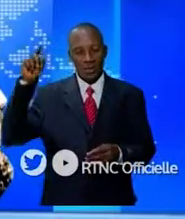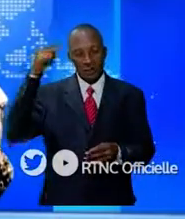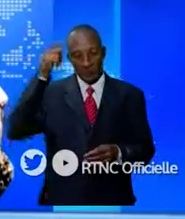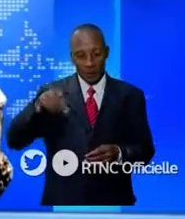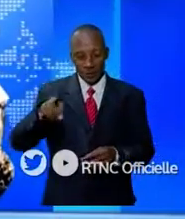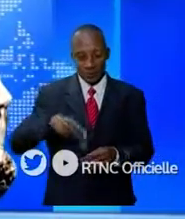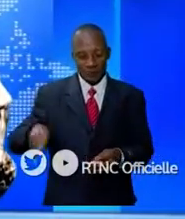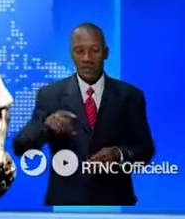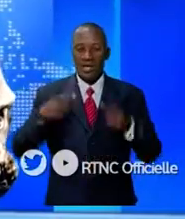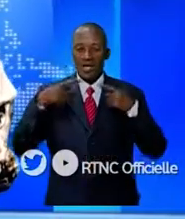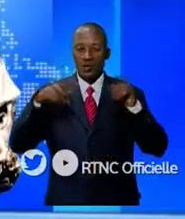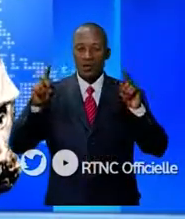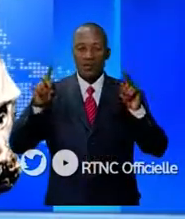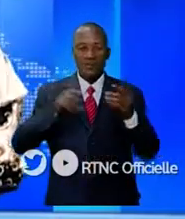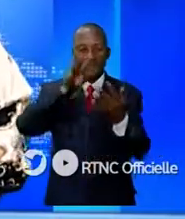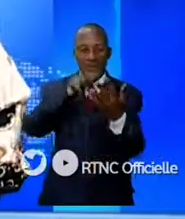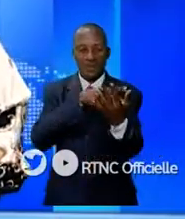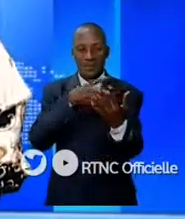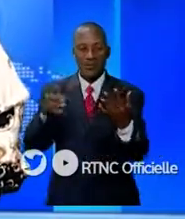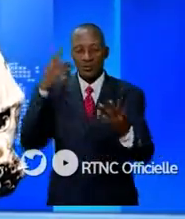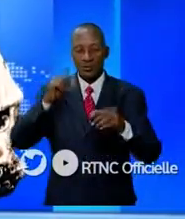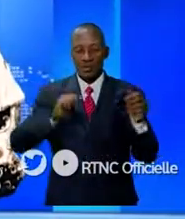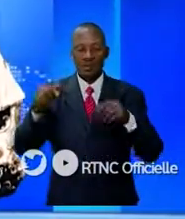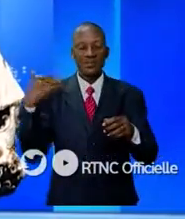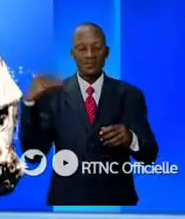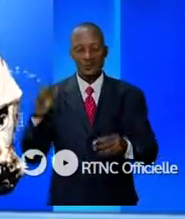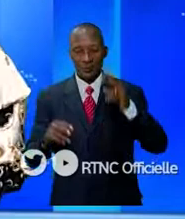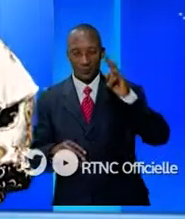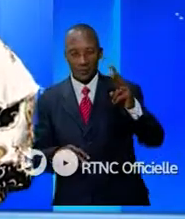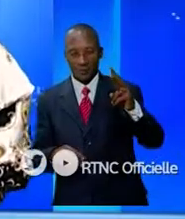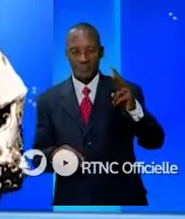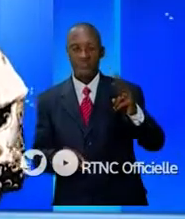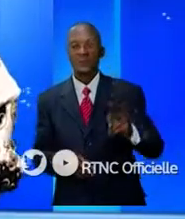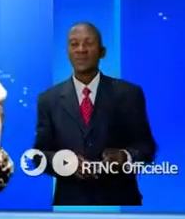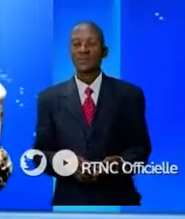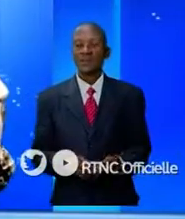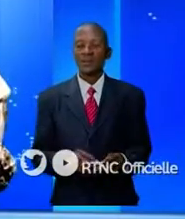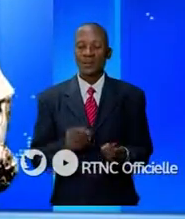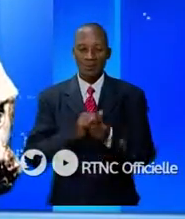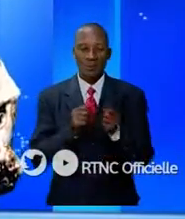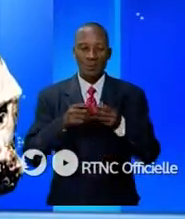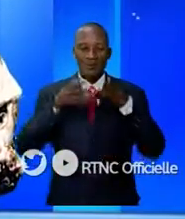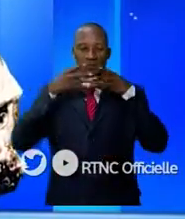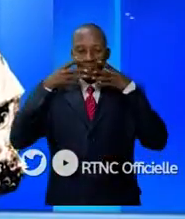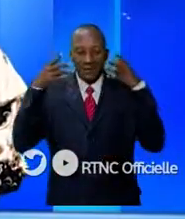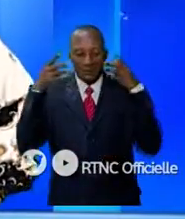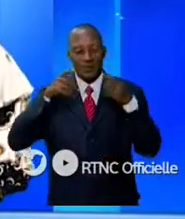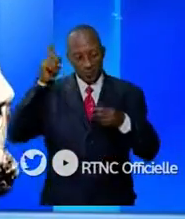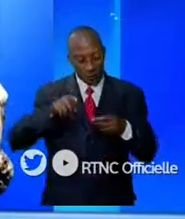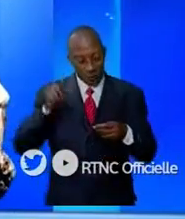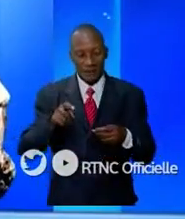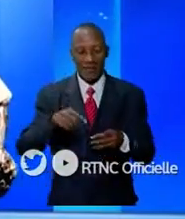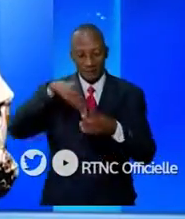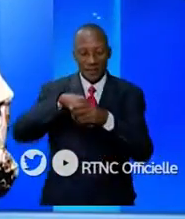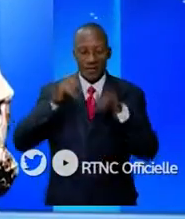provincial. Démarrage de l'opération du port des masques obligatoire dans les transports en commun. Et c'est lundi 3 août à